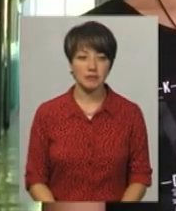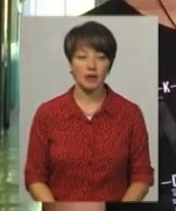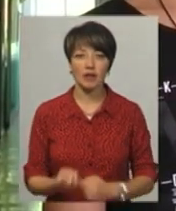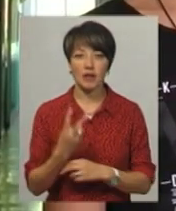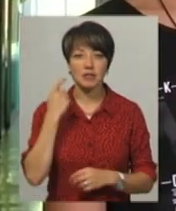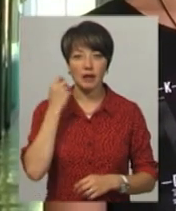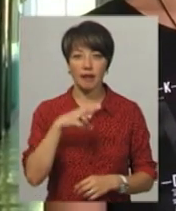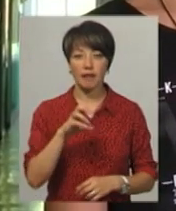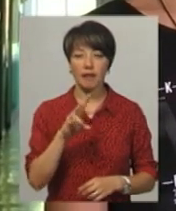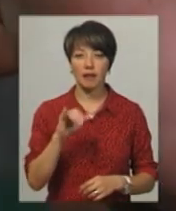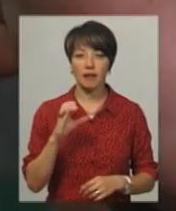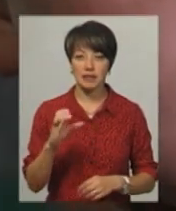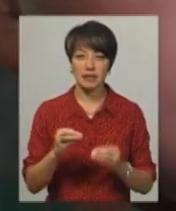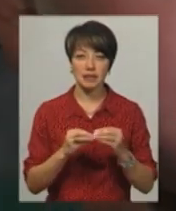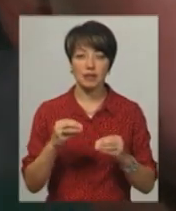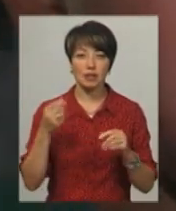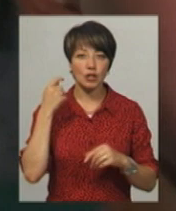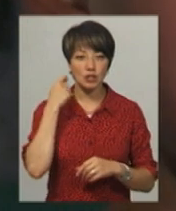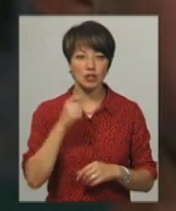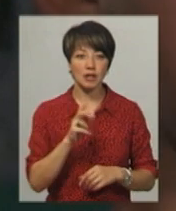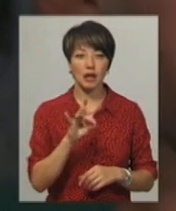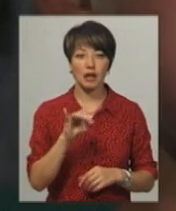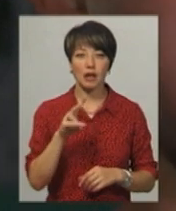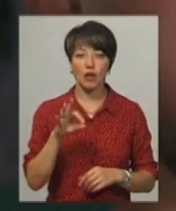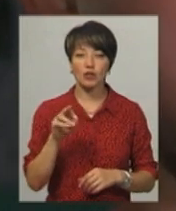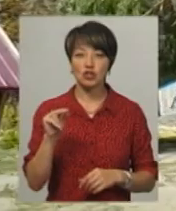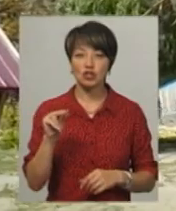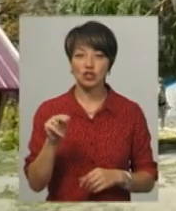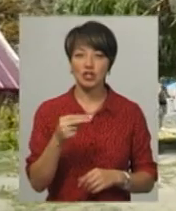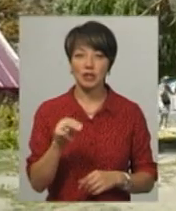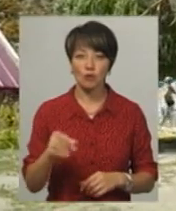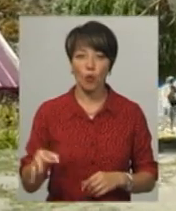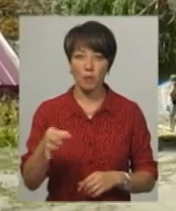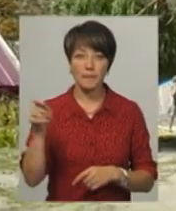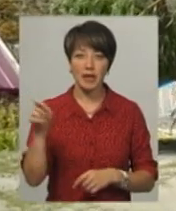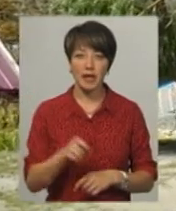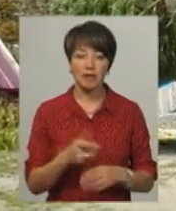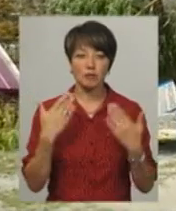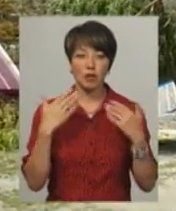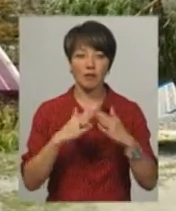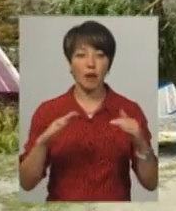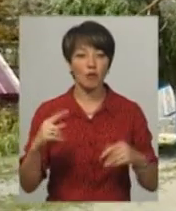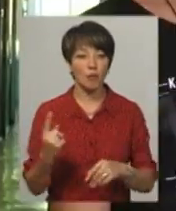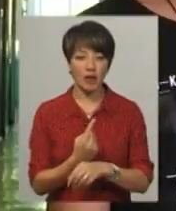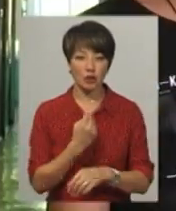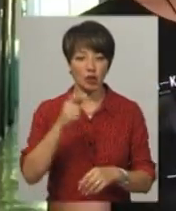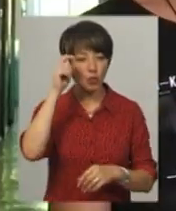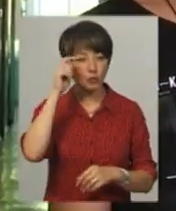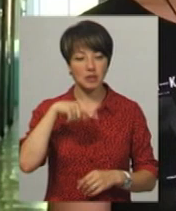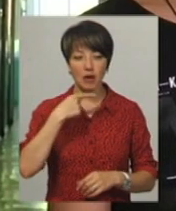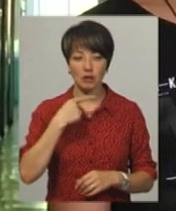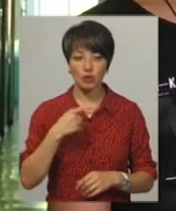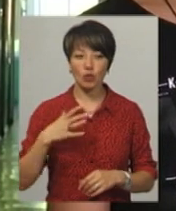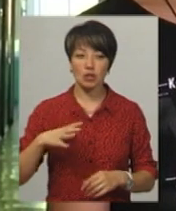12-річний Денис Гейко та 10-річний Кирило Олешко з Чернігівської області приїхали на відпочинок до табору «Салют» вперше. Хлопці говорять,